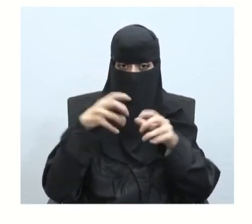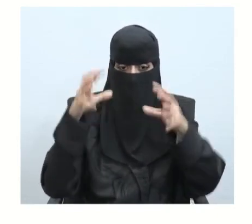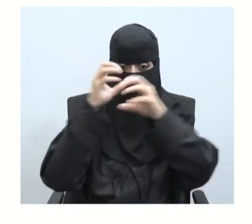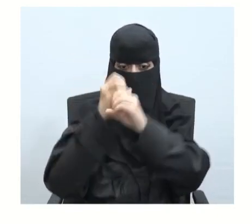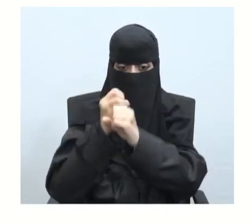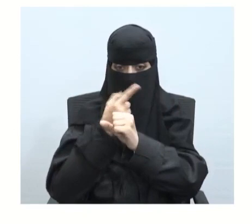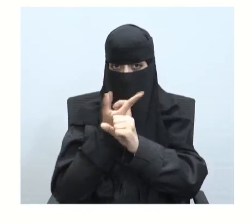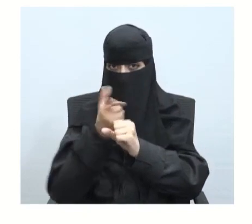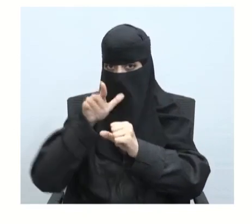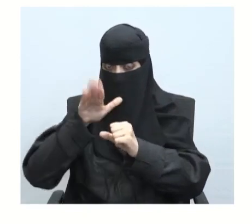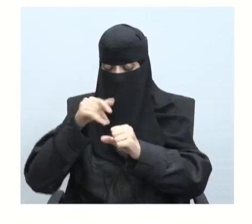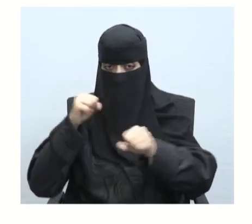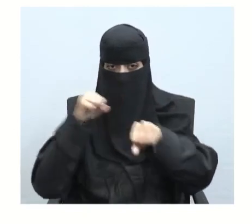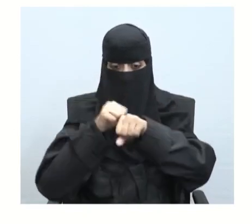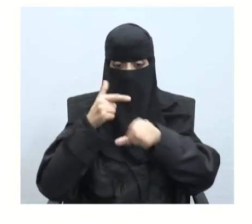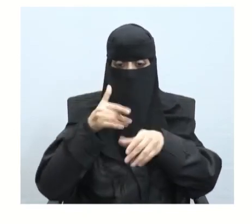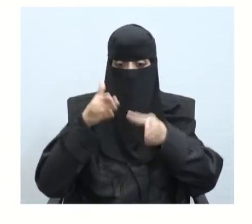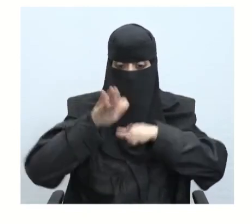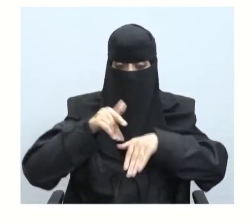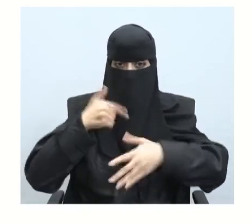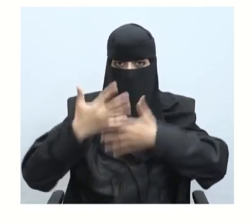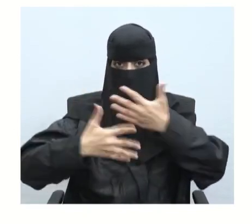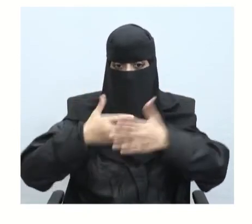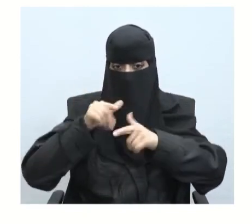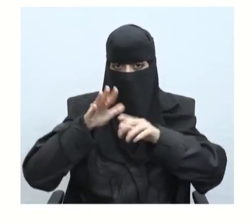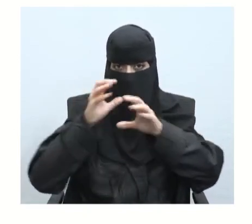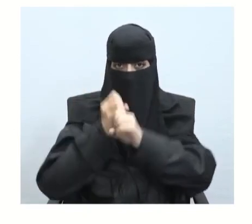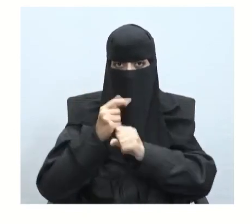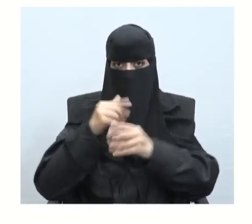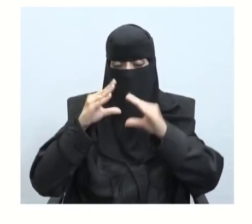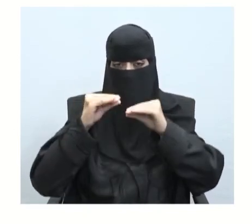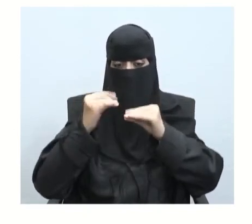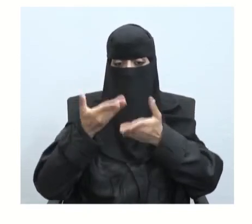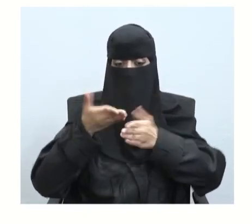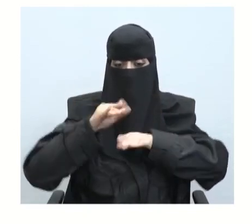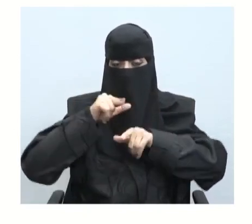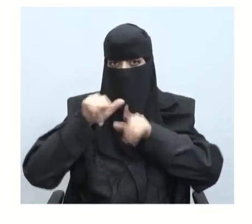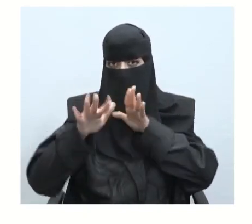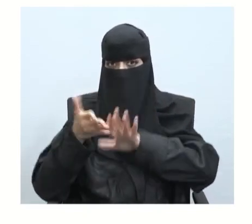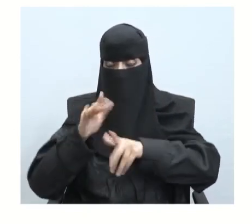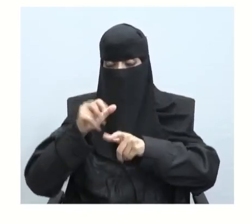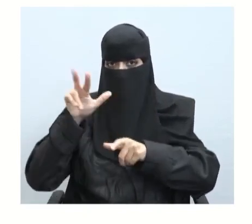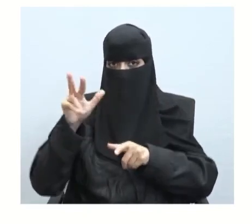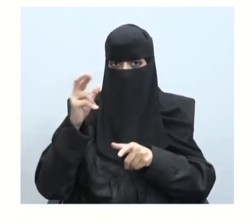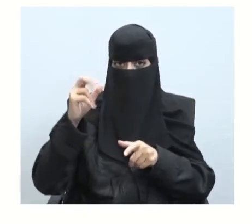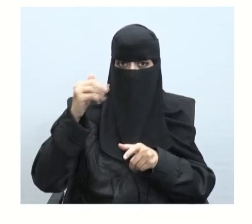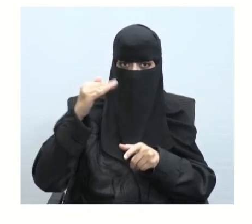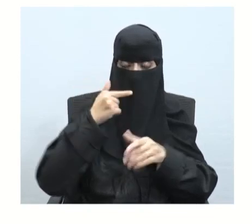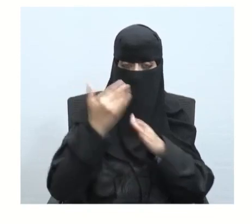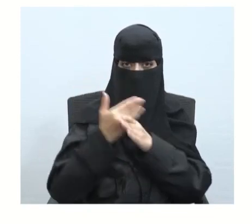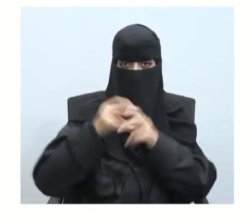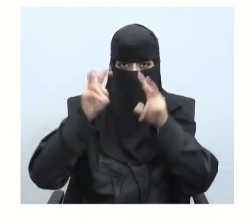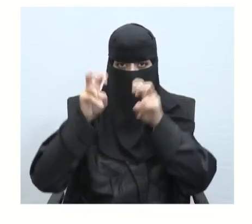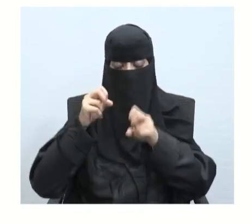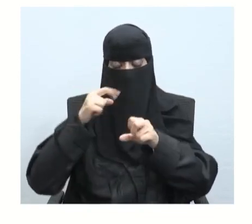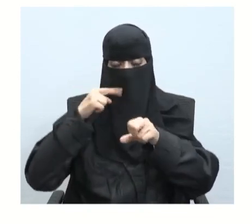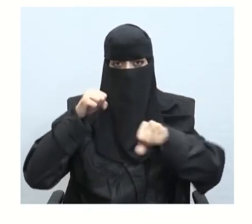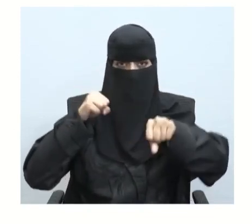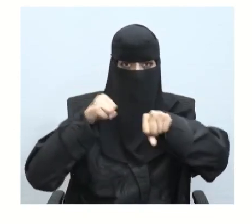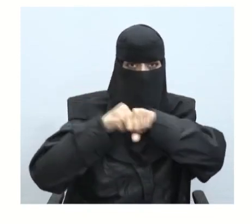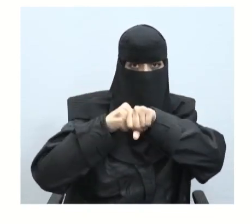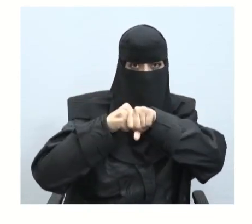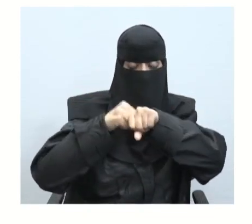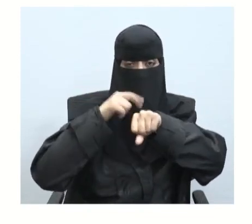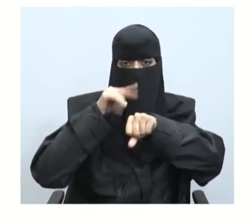التصادمات وان الطاقه محفوظه كذلك في التصادمات المرنه بما ان الزخم هو الذي تسبب في ايقاف الاجسام ليس